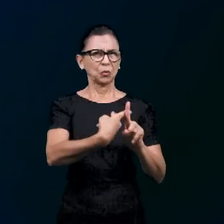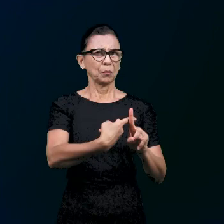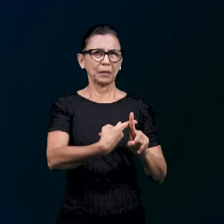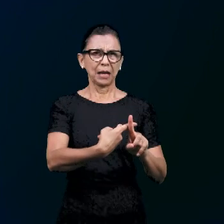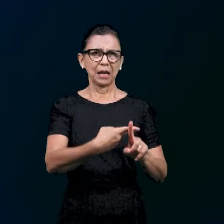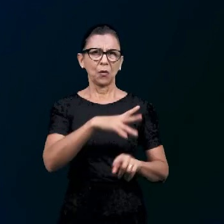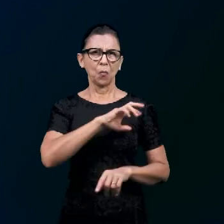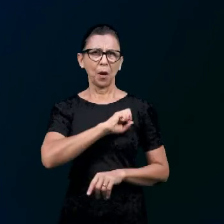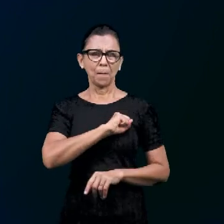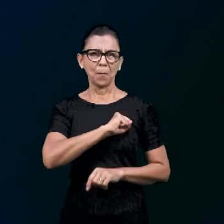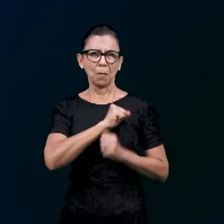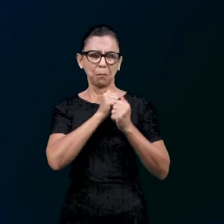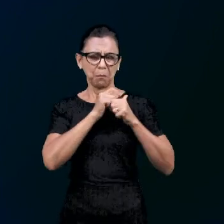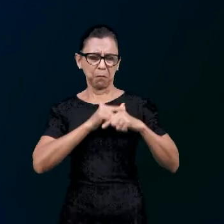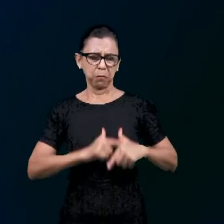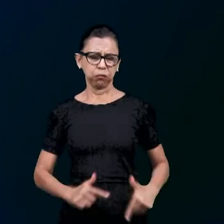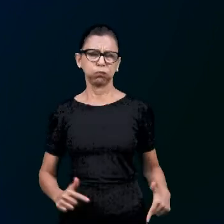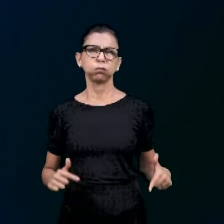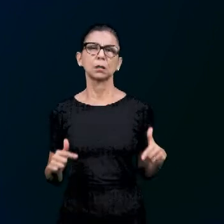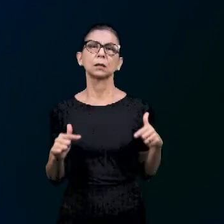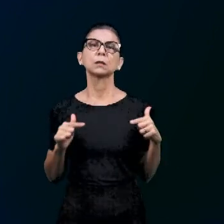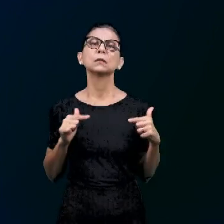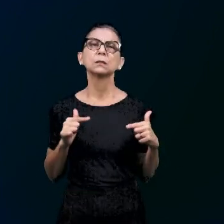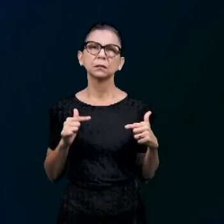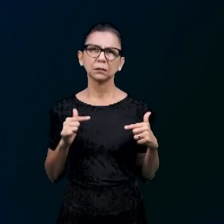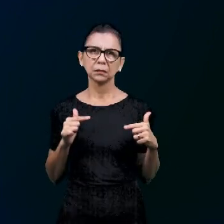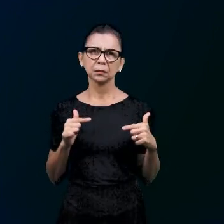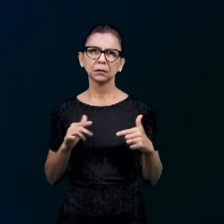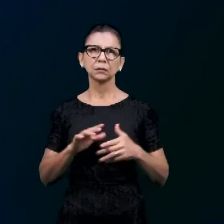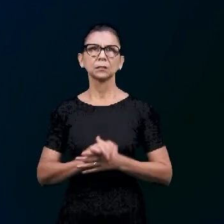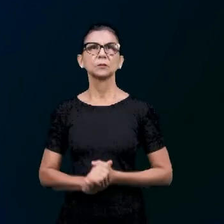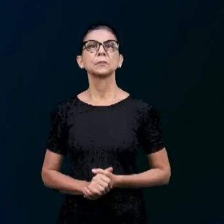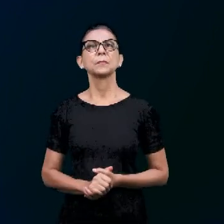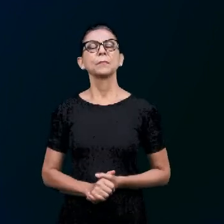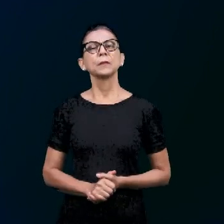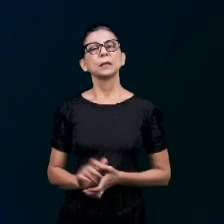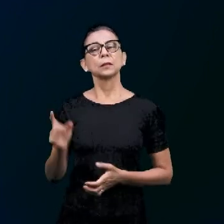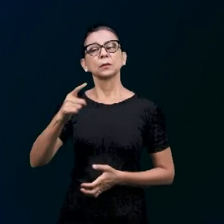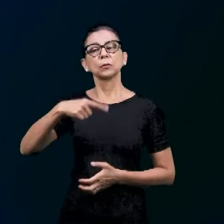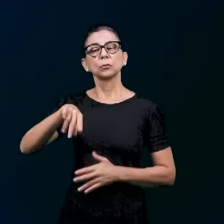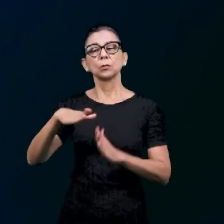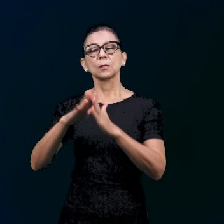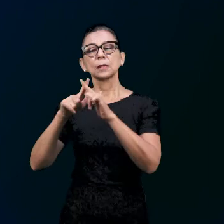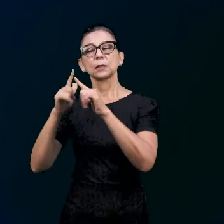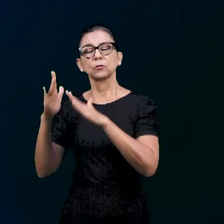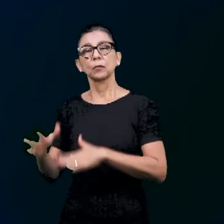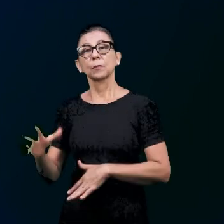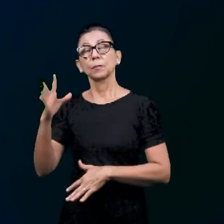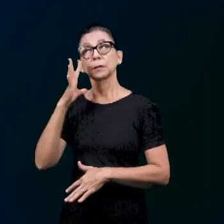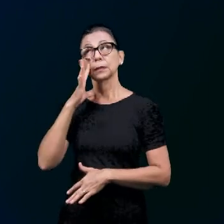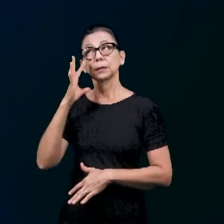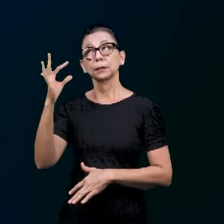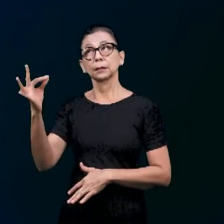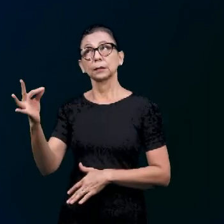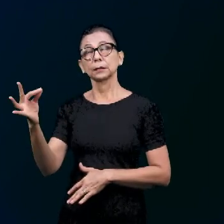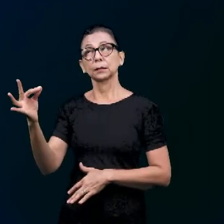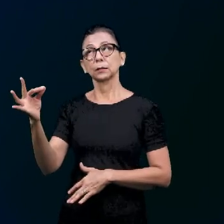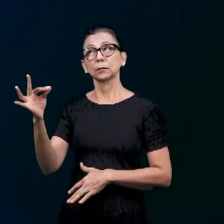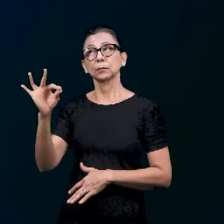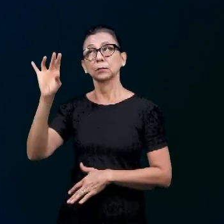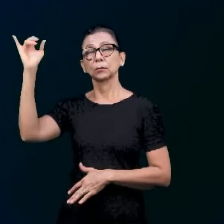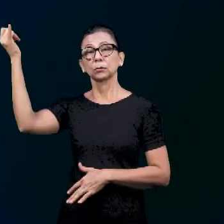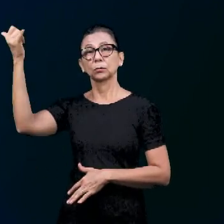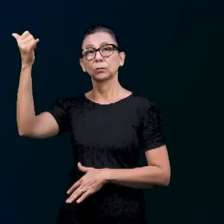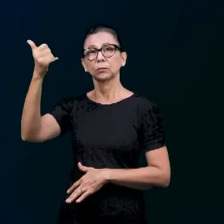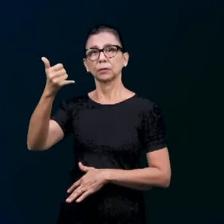refroidir. Mais l'Église fidèle du Seigneur, elle a une position d'être attentif à la voix du Seigneur, l'esprit de prophétie qui